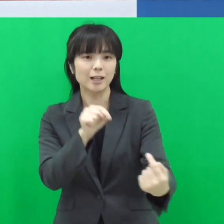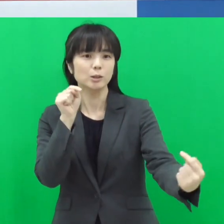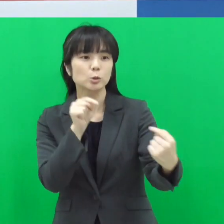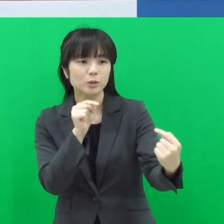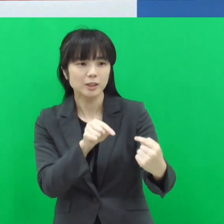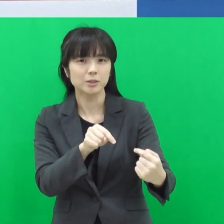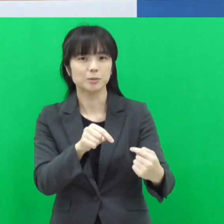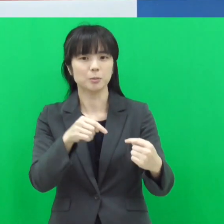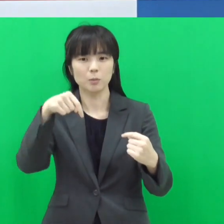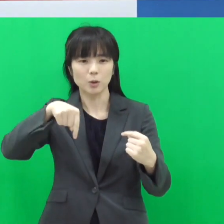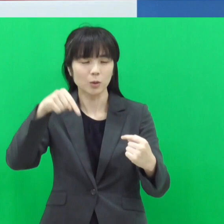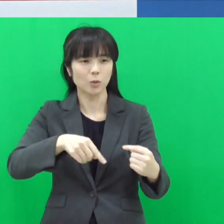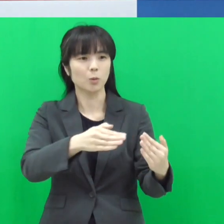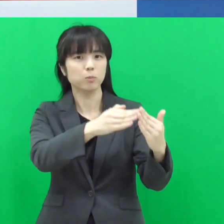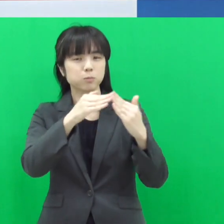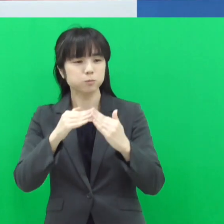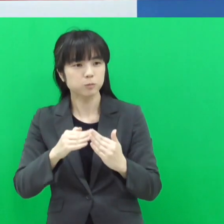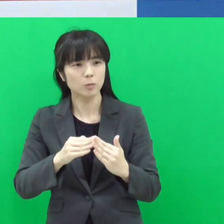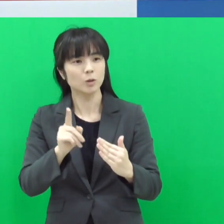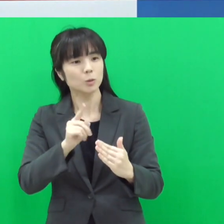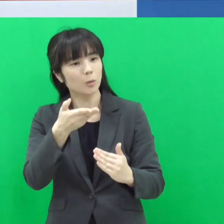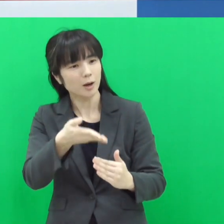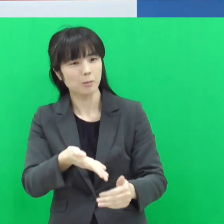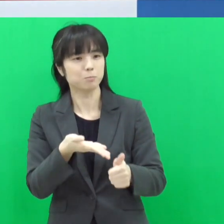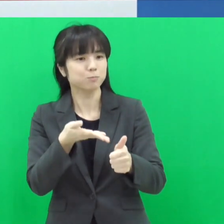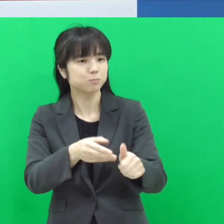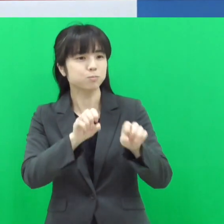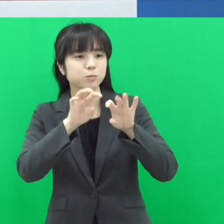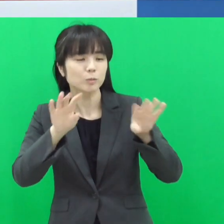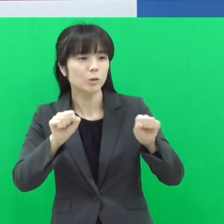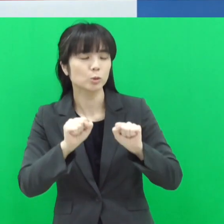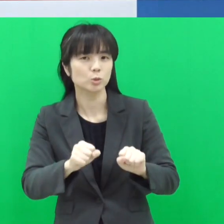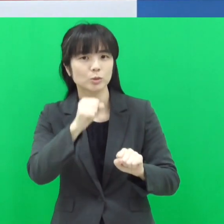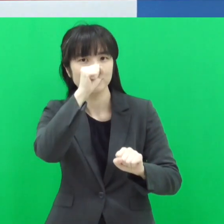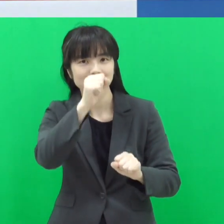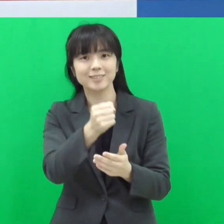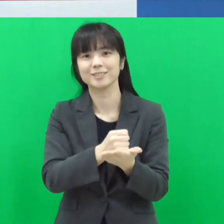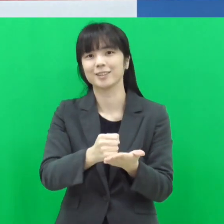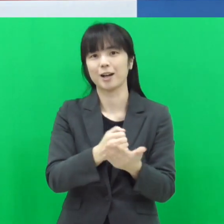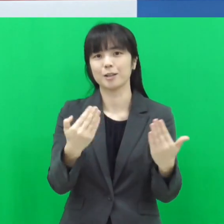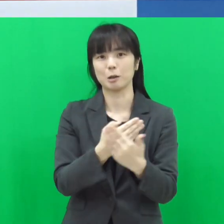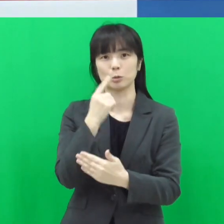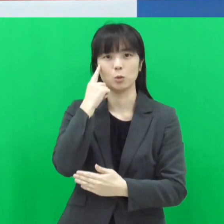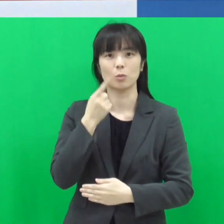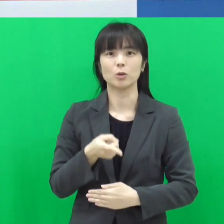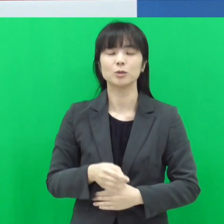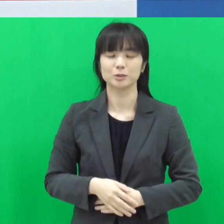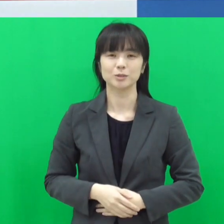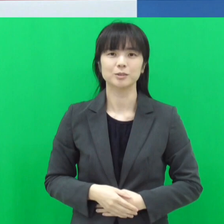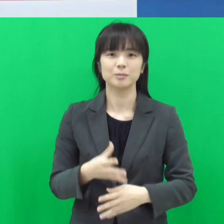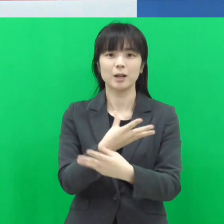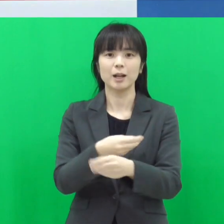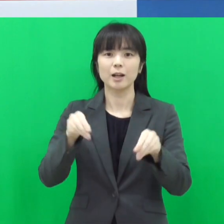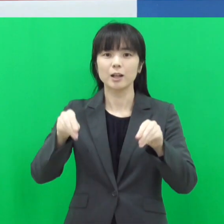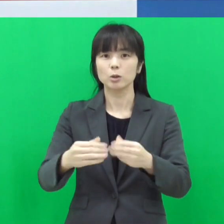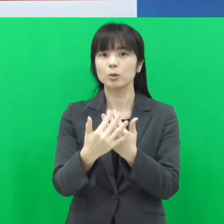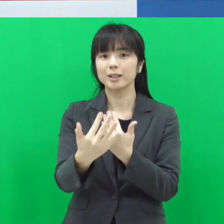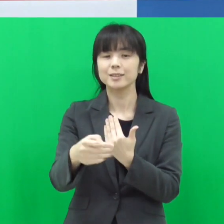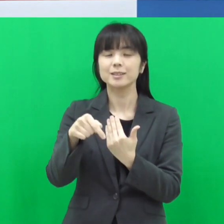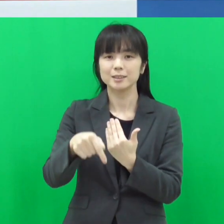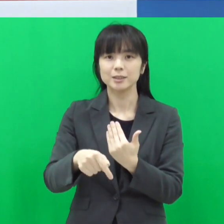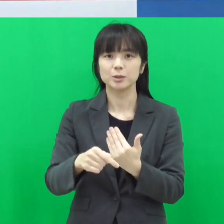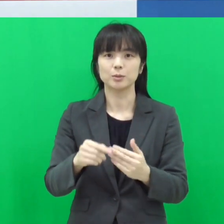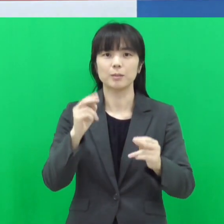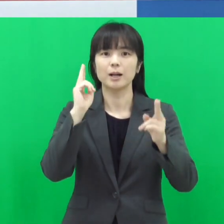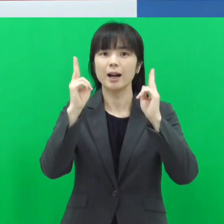なき移住を PR できる絶好の機会であると考えております。協定式は株式会社ザイマックス様の島